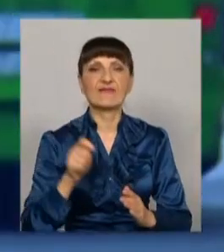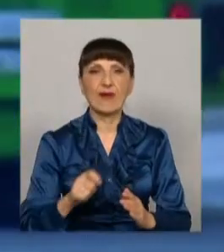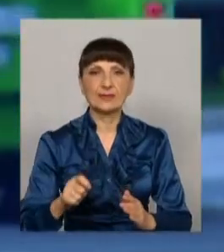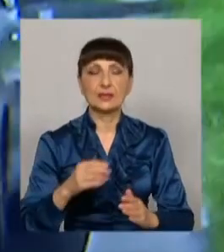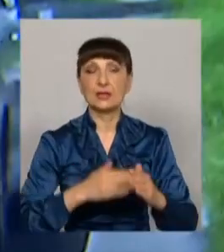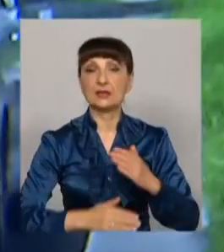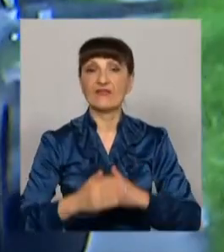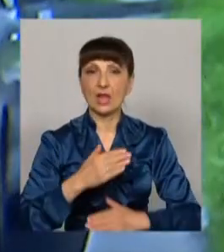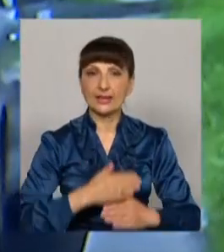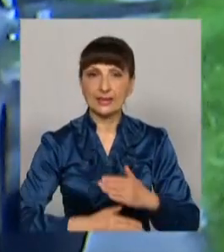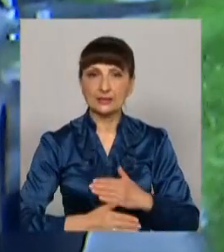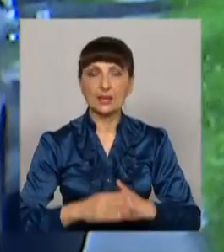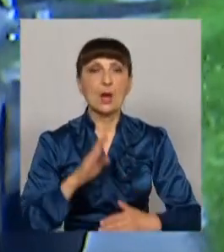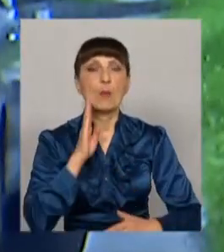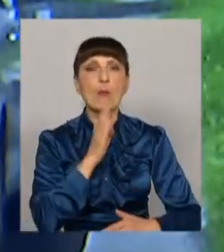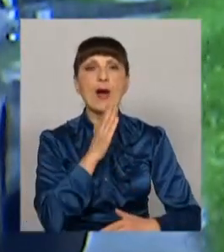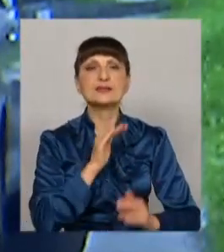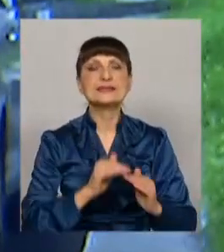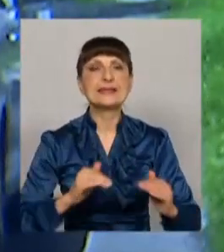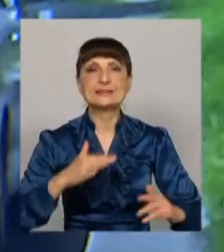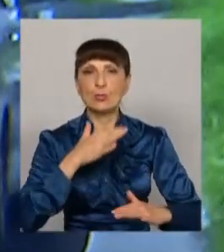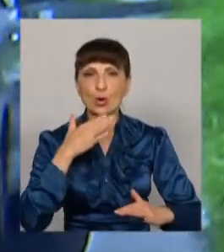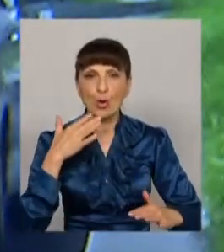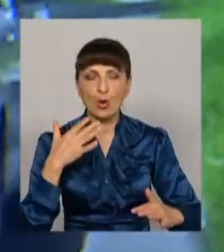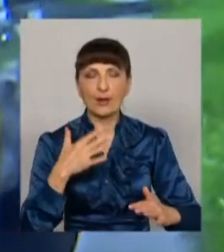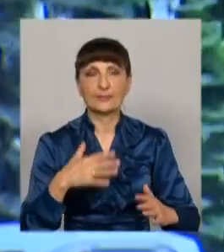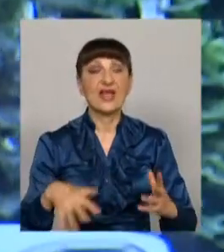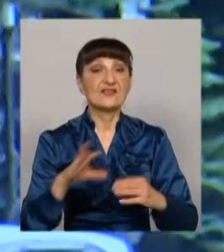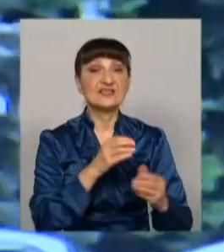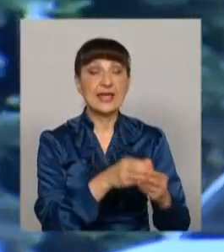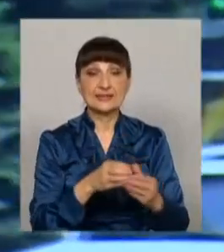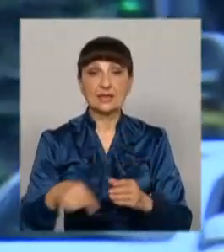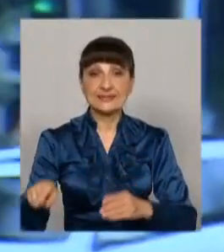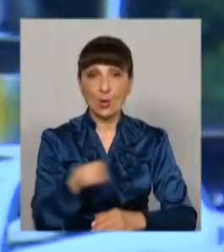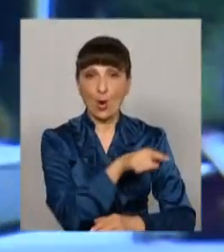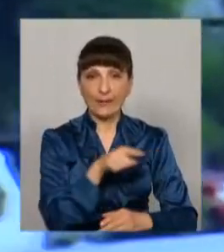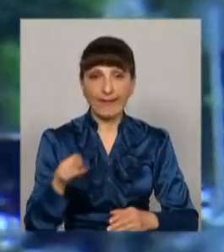инвалиды, потом матери-героини и так далее. Ну, все эти категории в основном